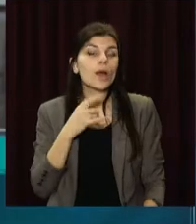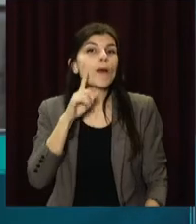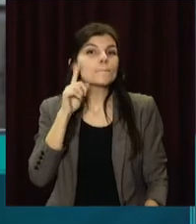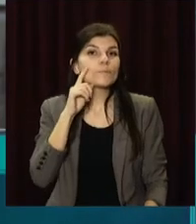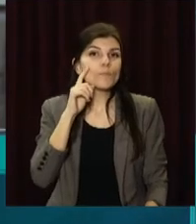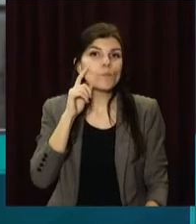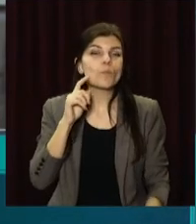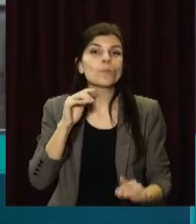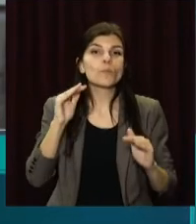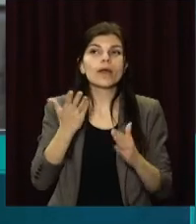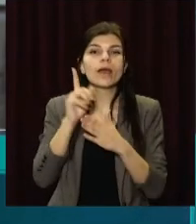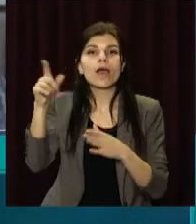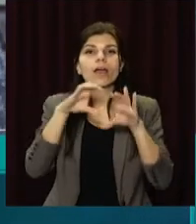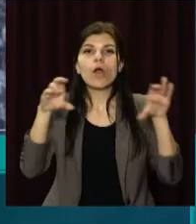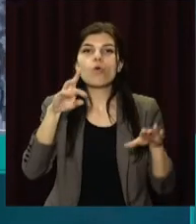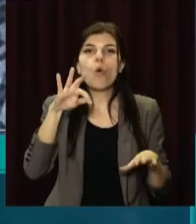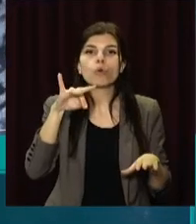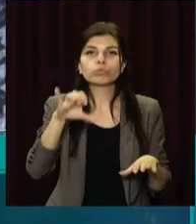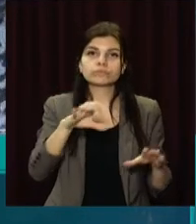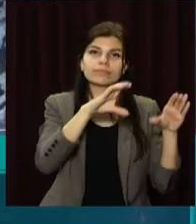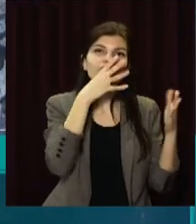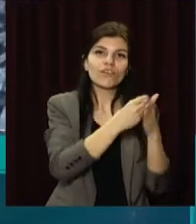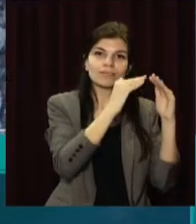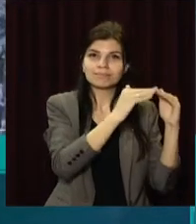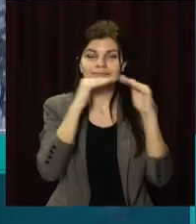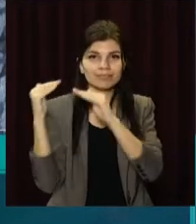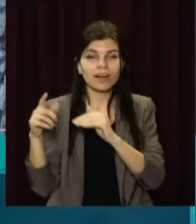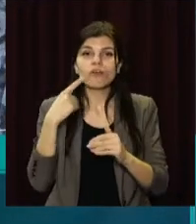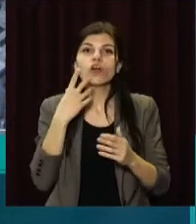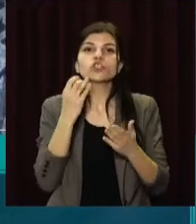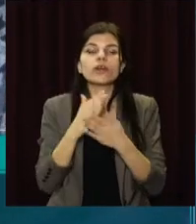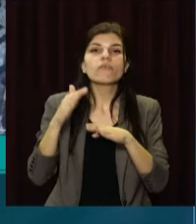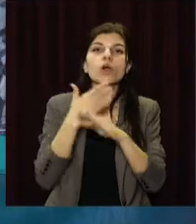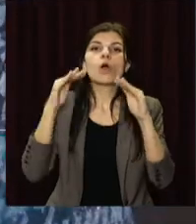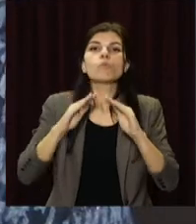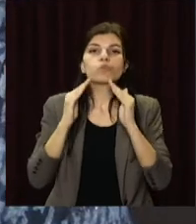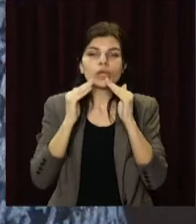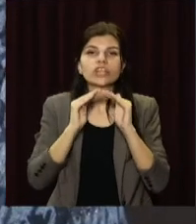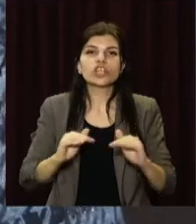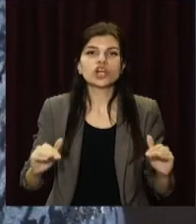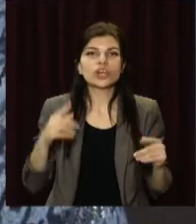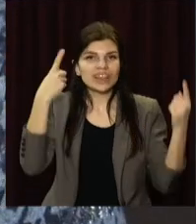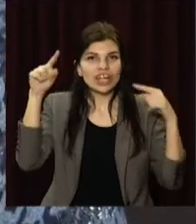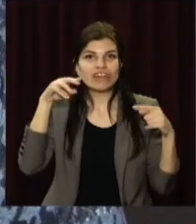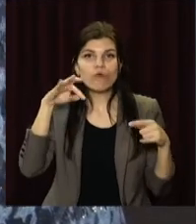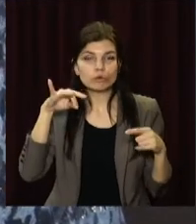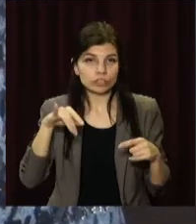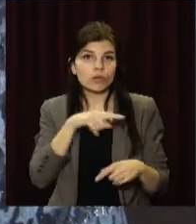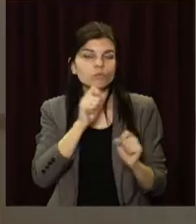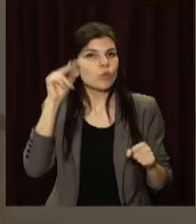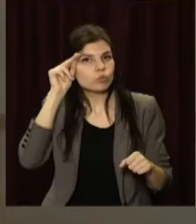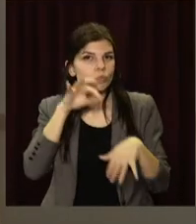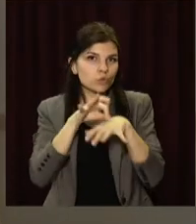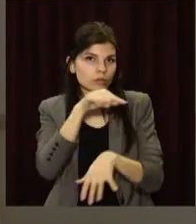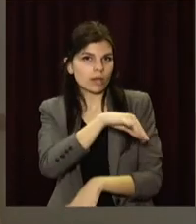молодшому корпусі, а також нам приміщення виділяє будинок дитячої творчості, для того, щоб ми могли проводити навчальний процес.